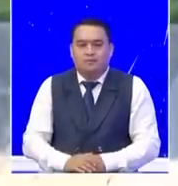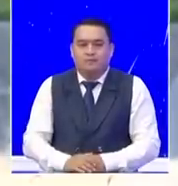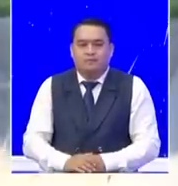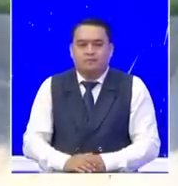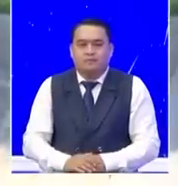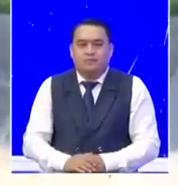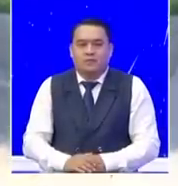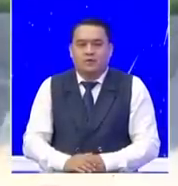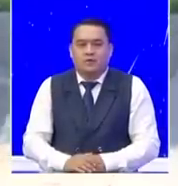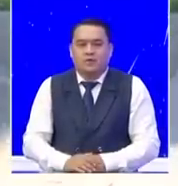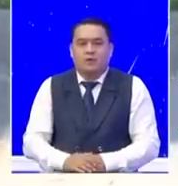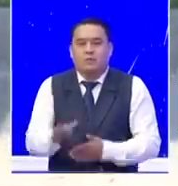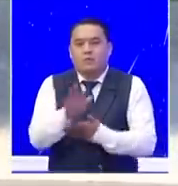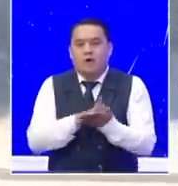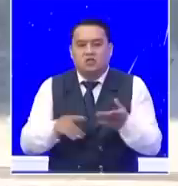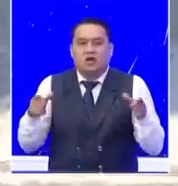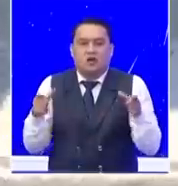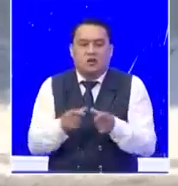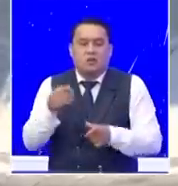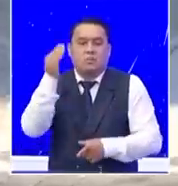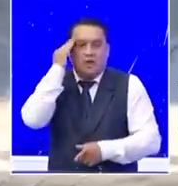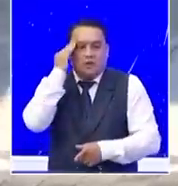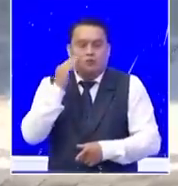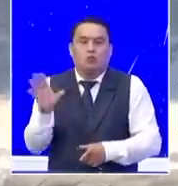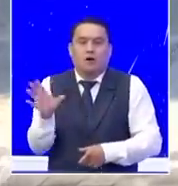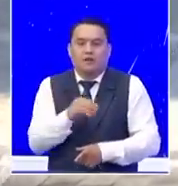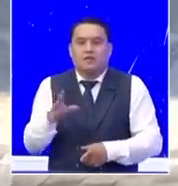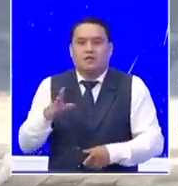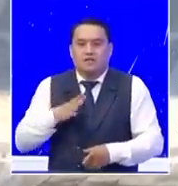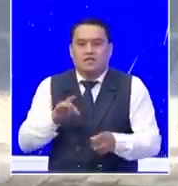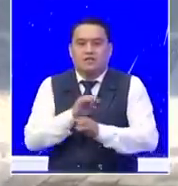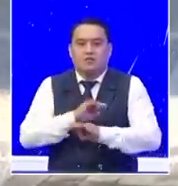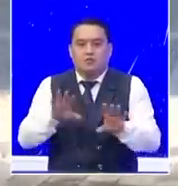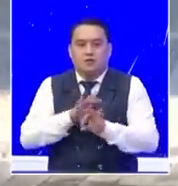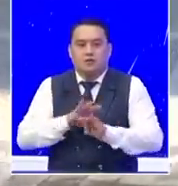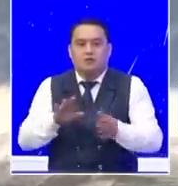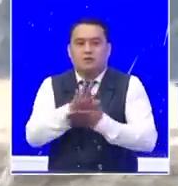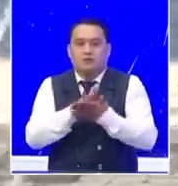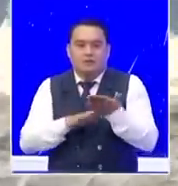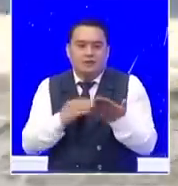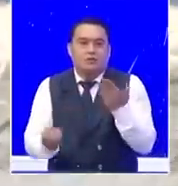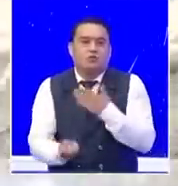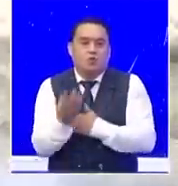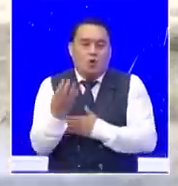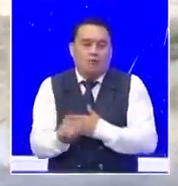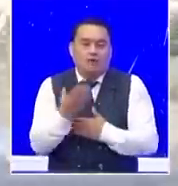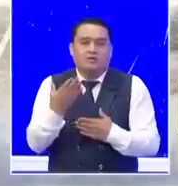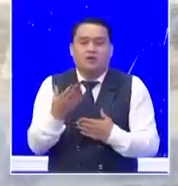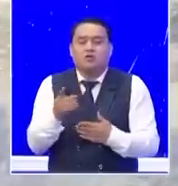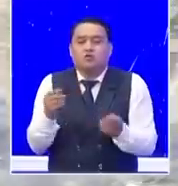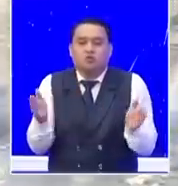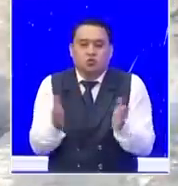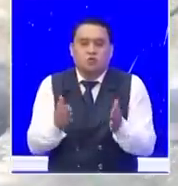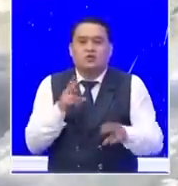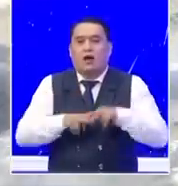Несмотря на продолжительные карантинные меры, местные власти решили не изменять поднять традициям. И чтобы хоть немного